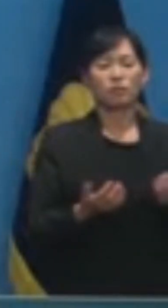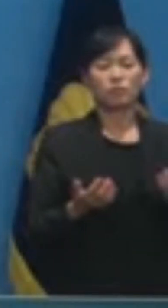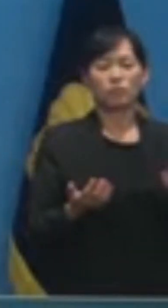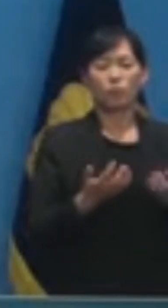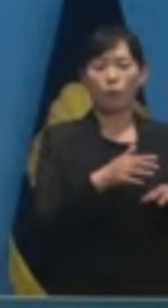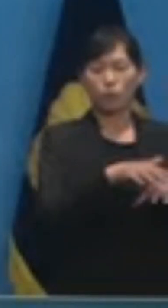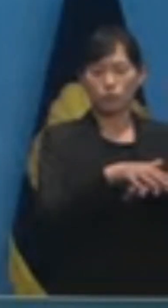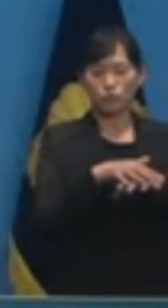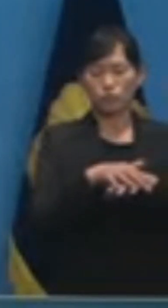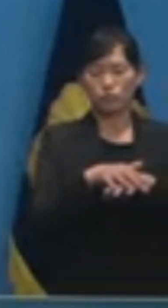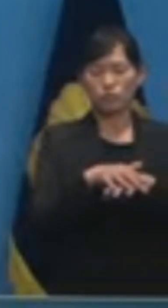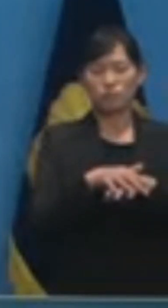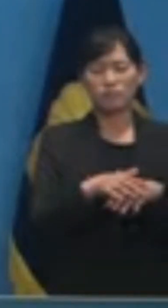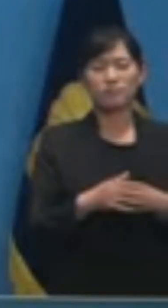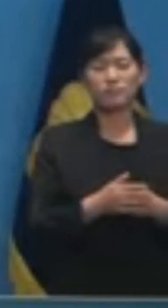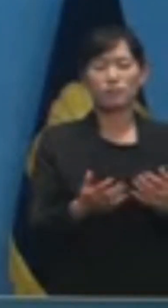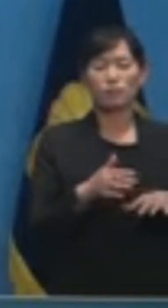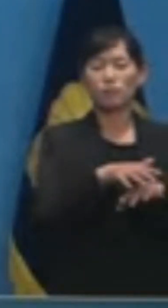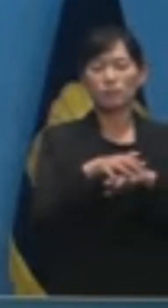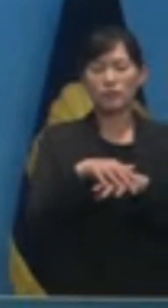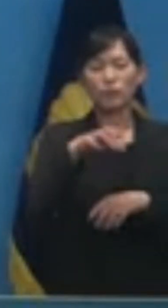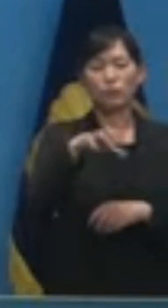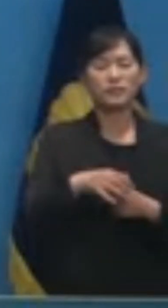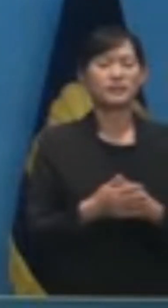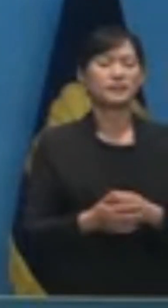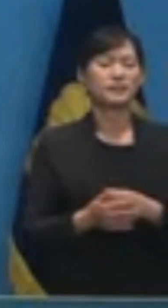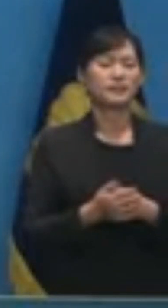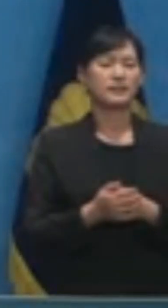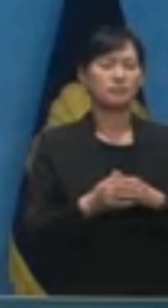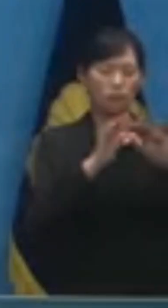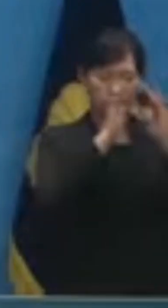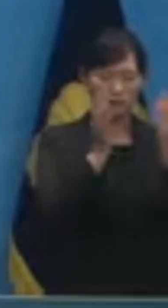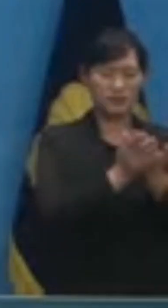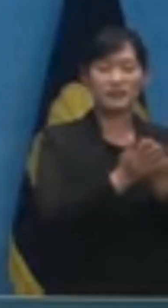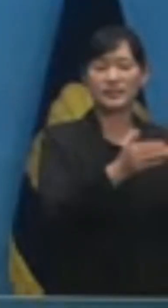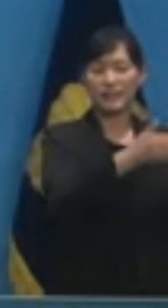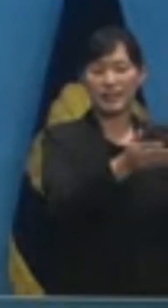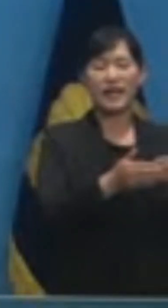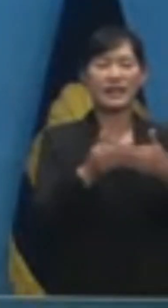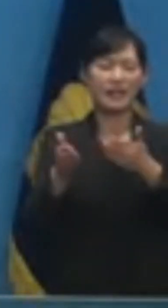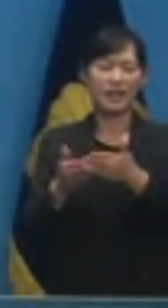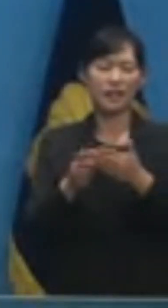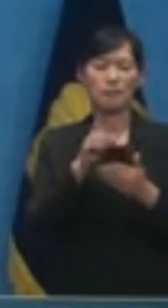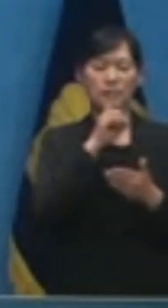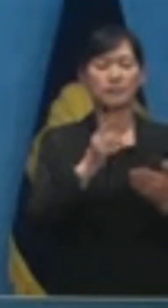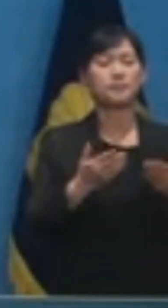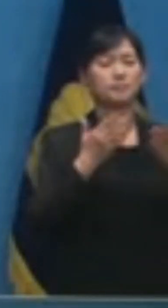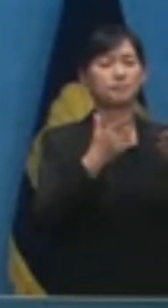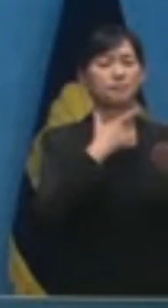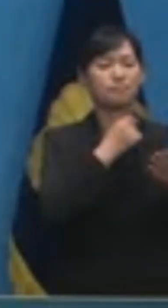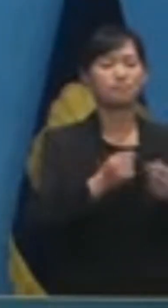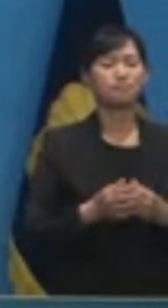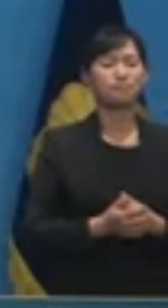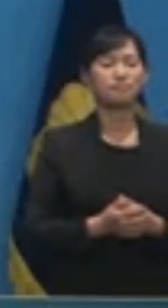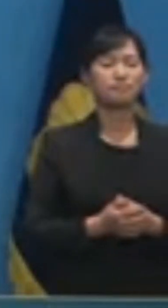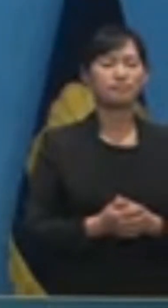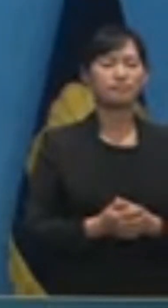21대 대선정책 제안서를 모든 정당에 말씀드리고자 합니다.